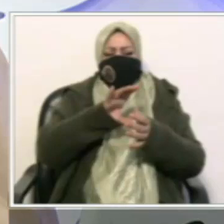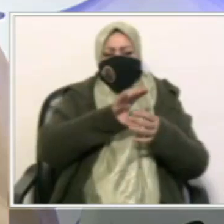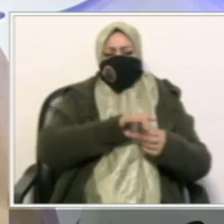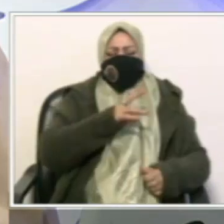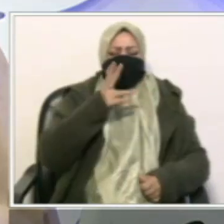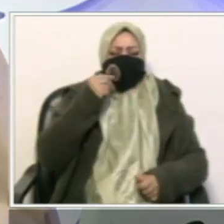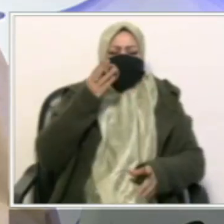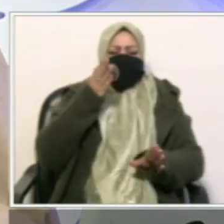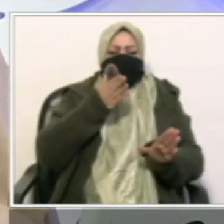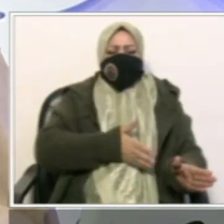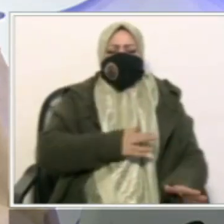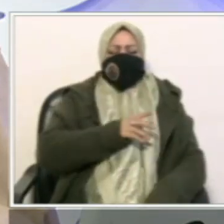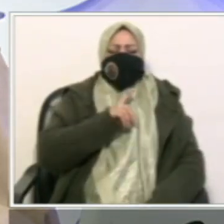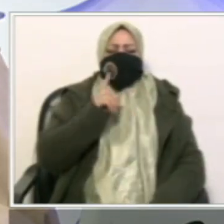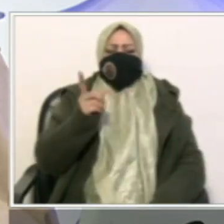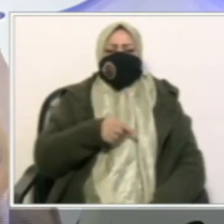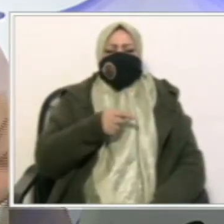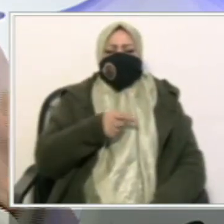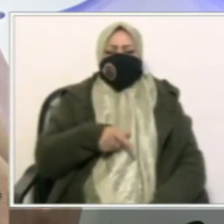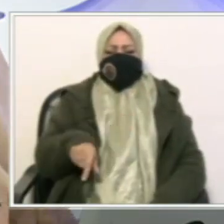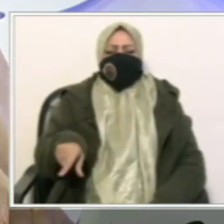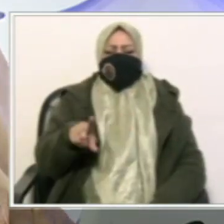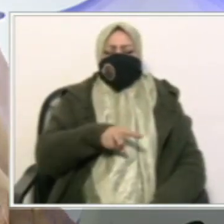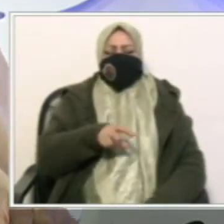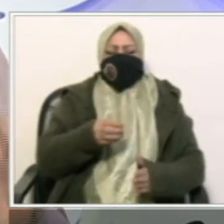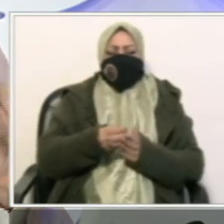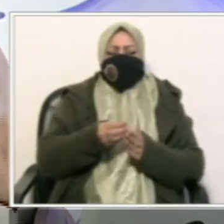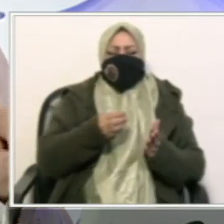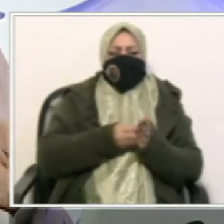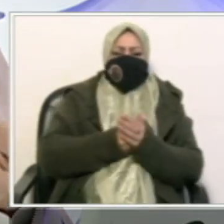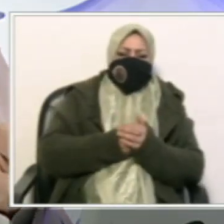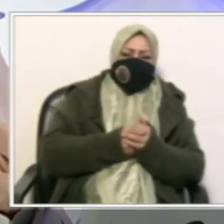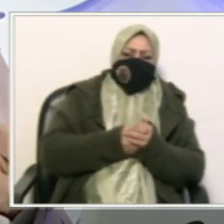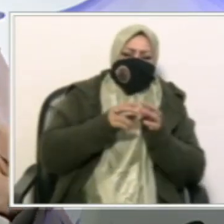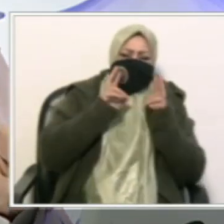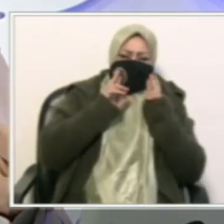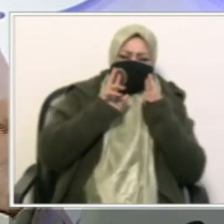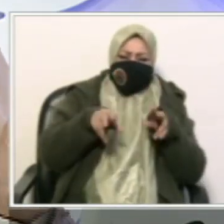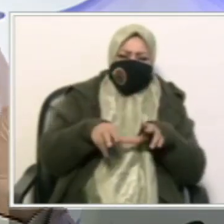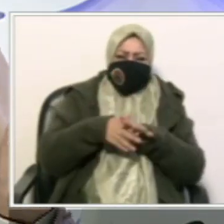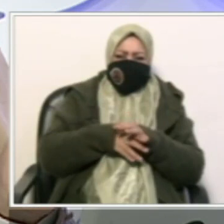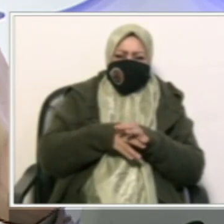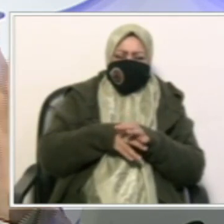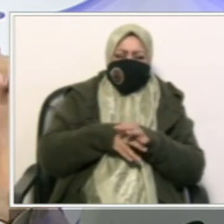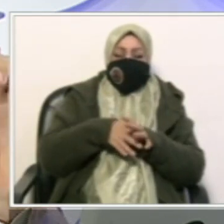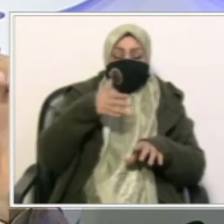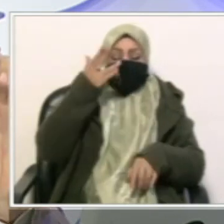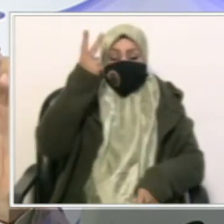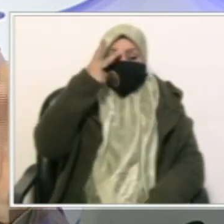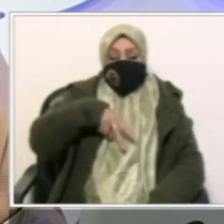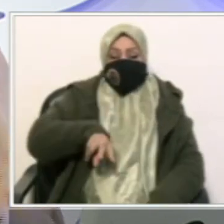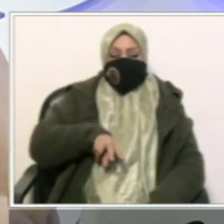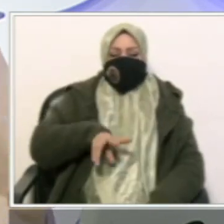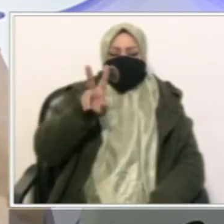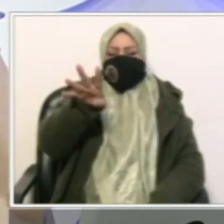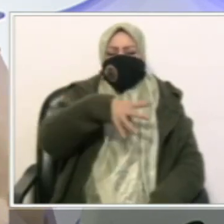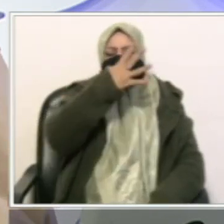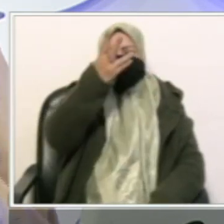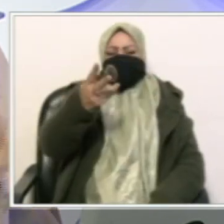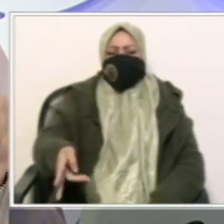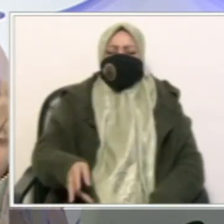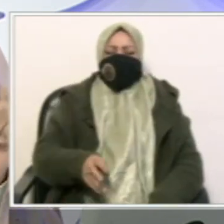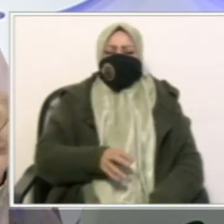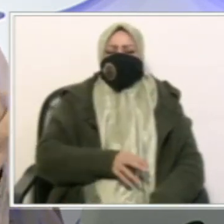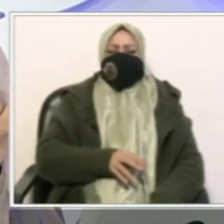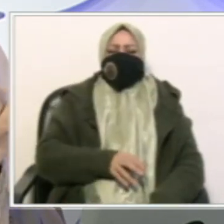لا تريد هذه المشاهد التي تخدش الحياة، دير عليها إكس في الإعدادات الضبط،